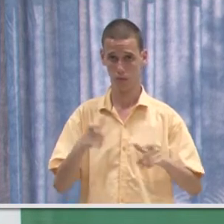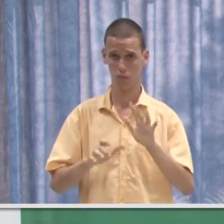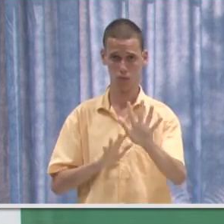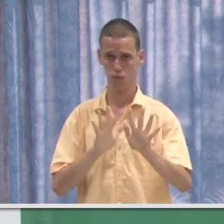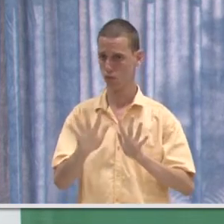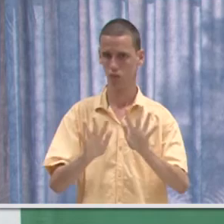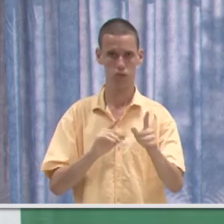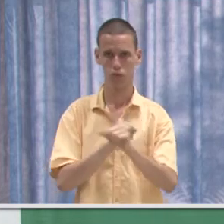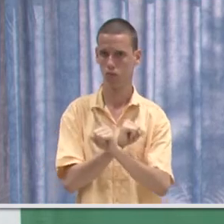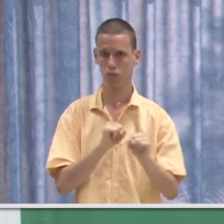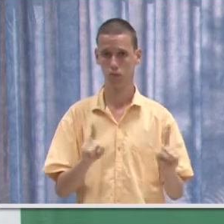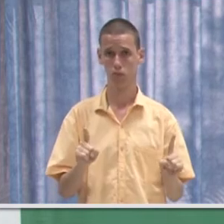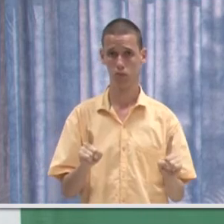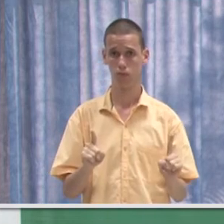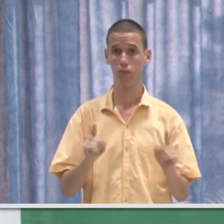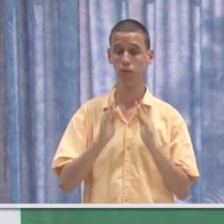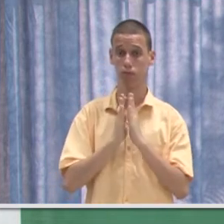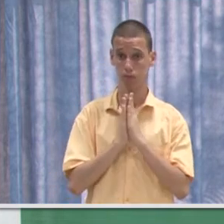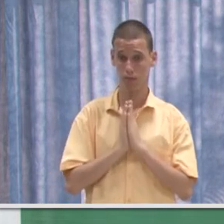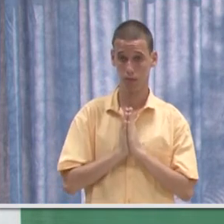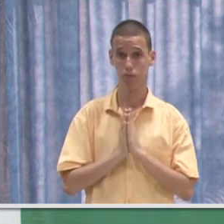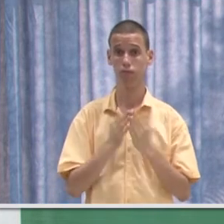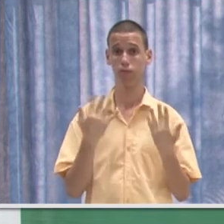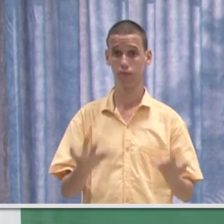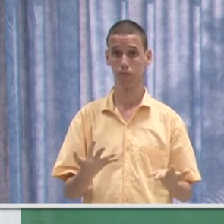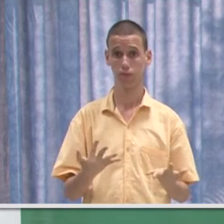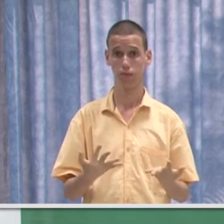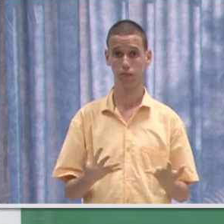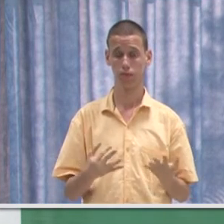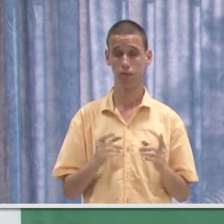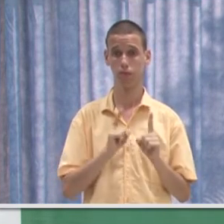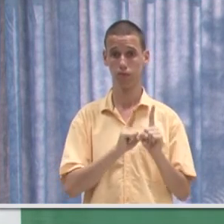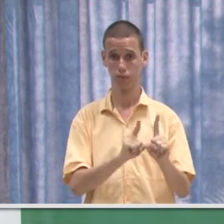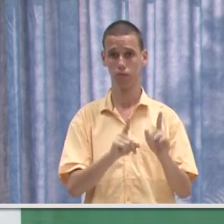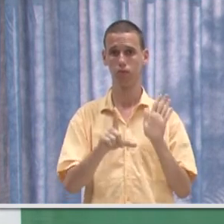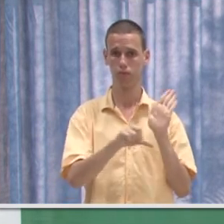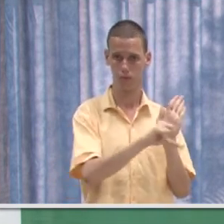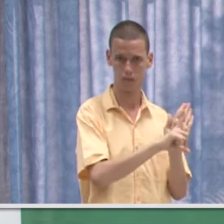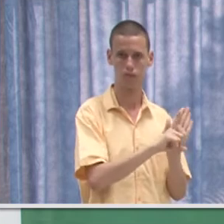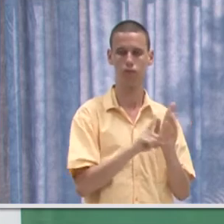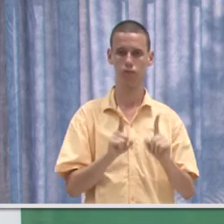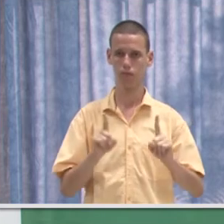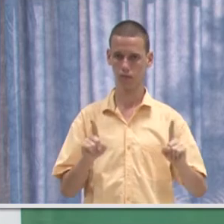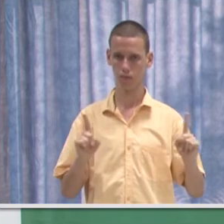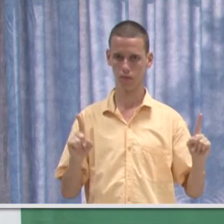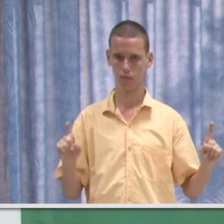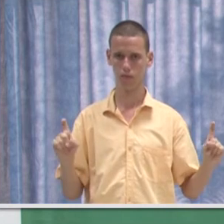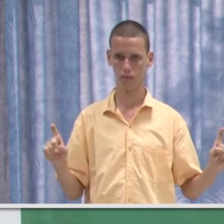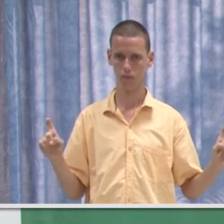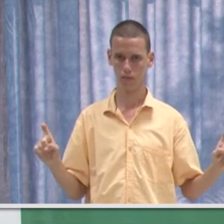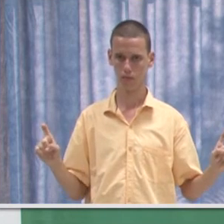ont bien rasé, ils ont gardé distance de bon endroit qui nous ont sans visiter, ils ont fait si, les gens qui ont